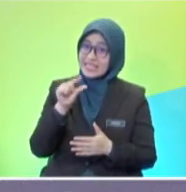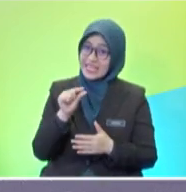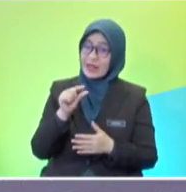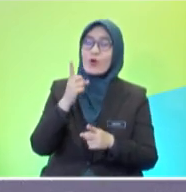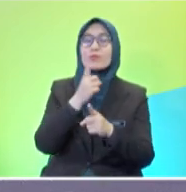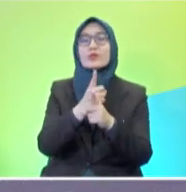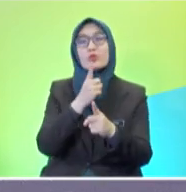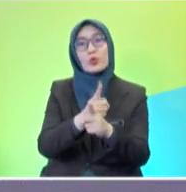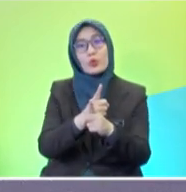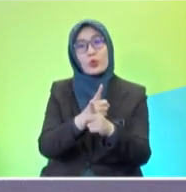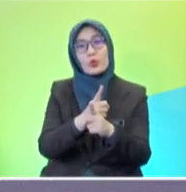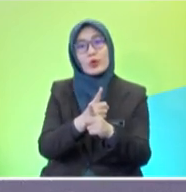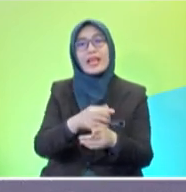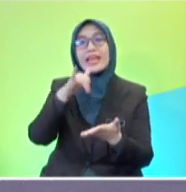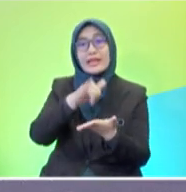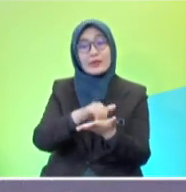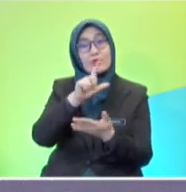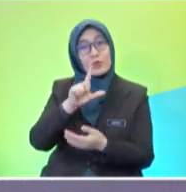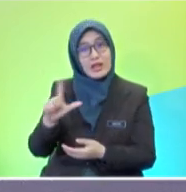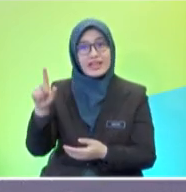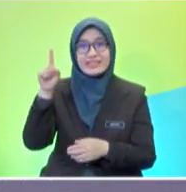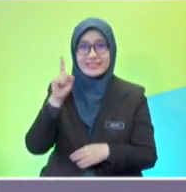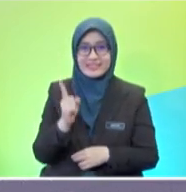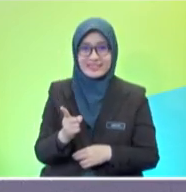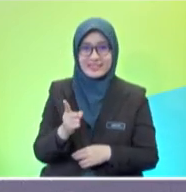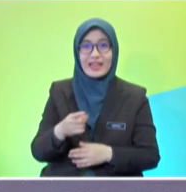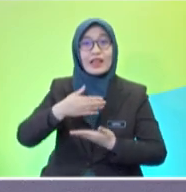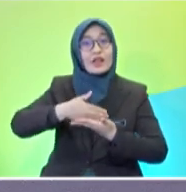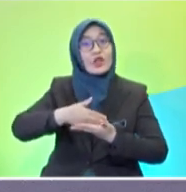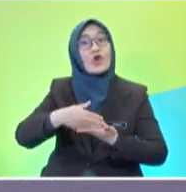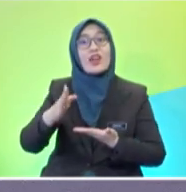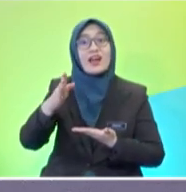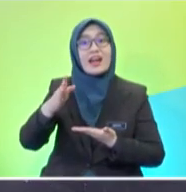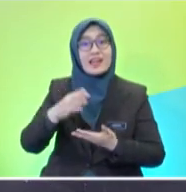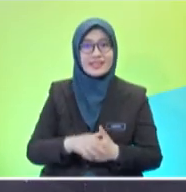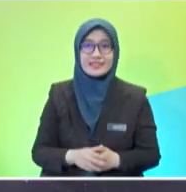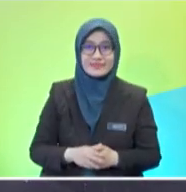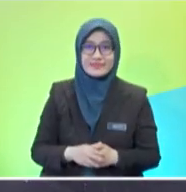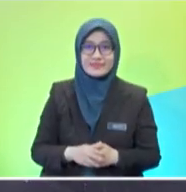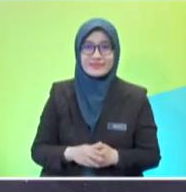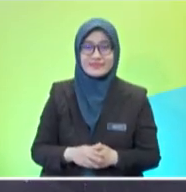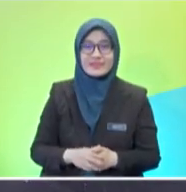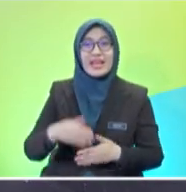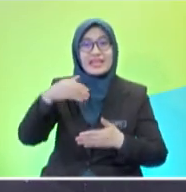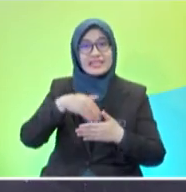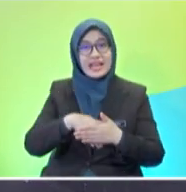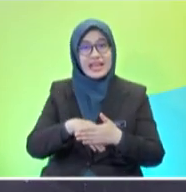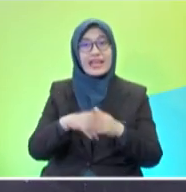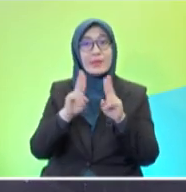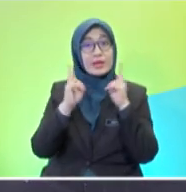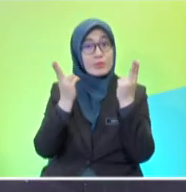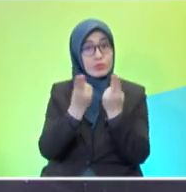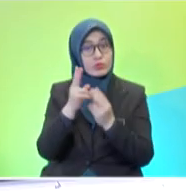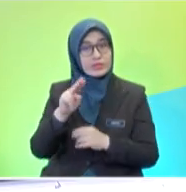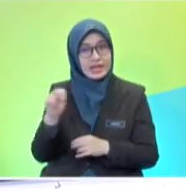itulah dia operasi itulah di mana apa yang kita buat dalam himpunan itu kita ambil keluar masuk ke dalam